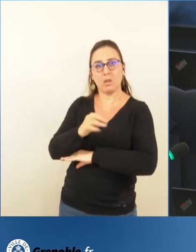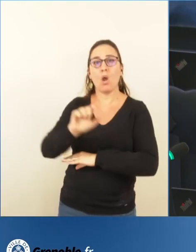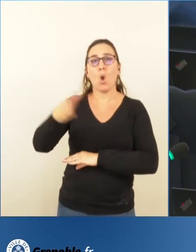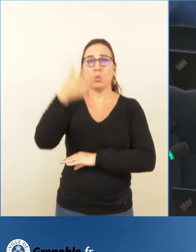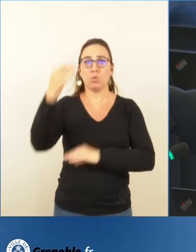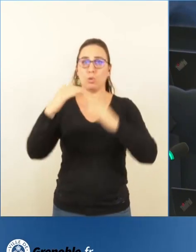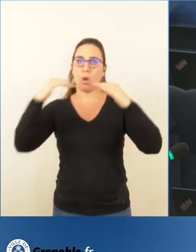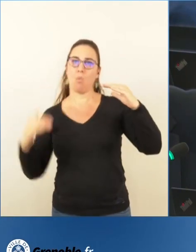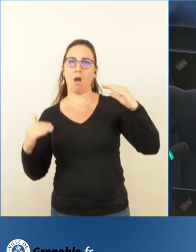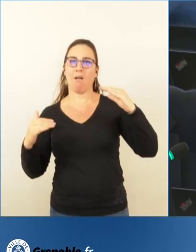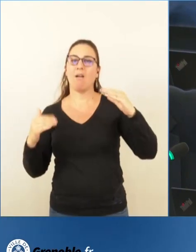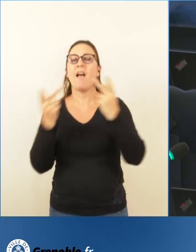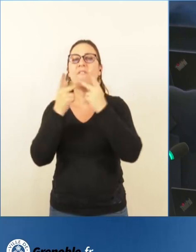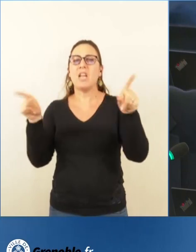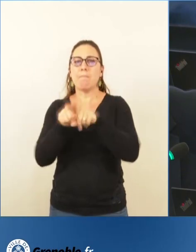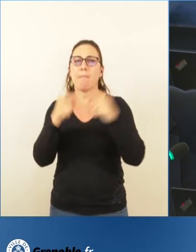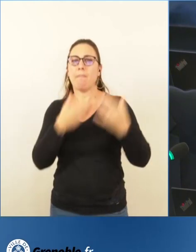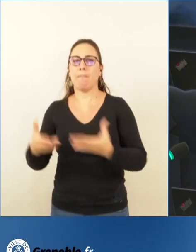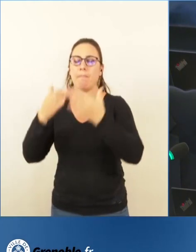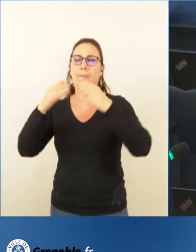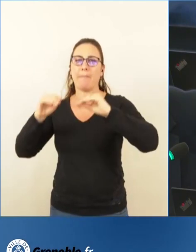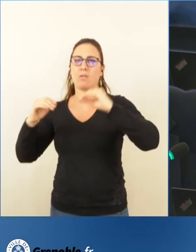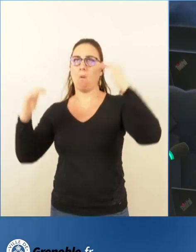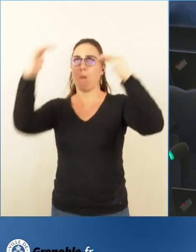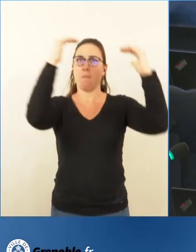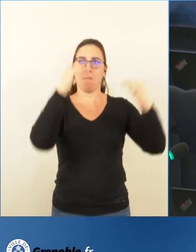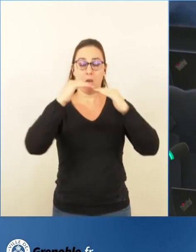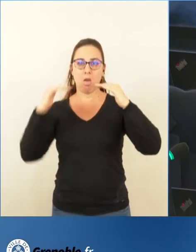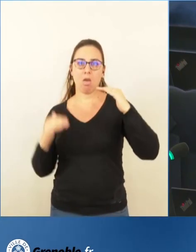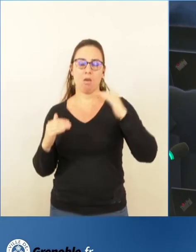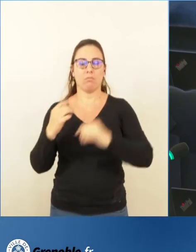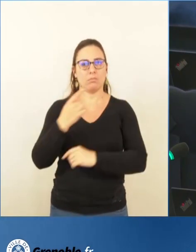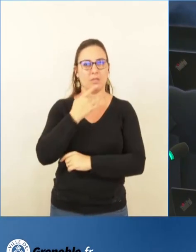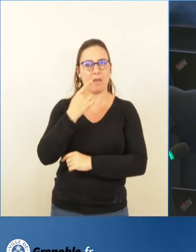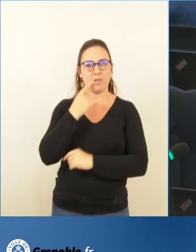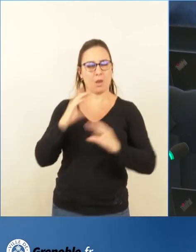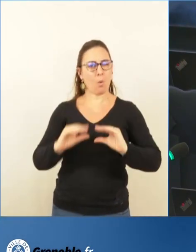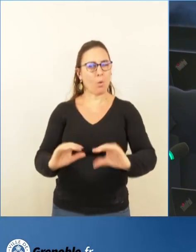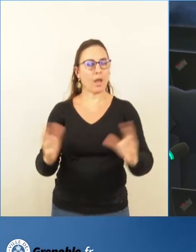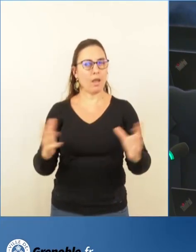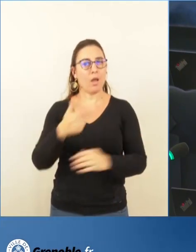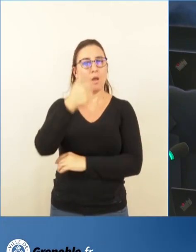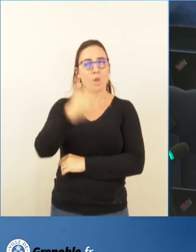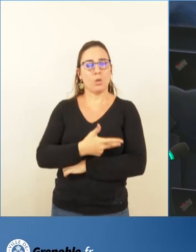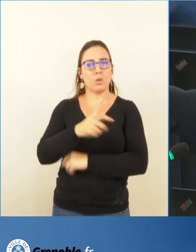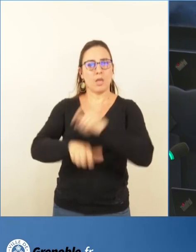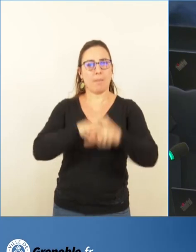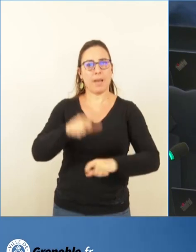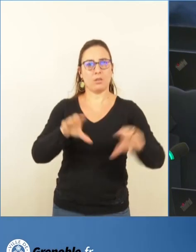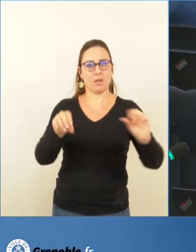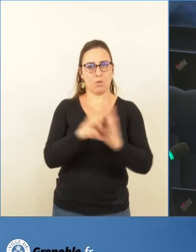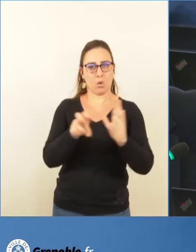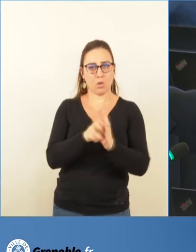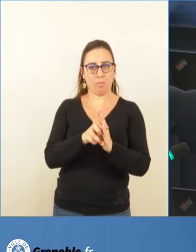moins que la moyenne des villes de même strat cela signifie concrètement que plus de deux tiers des habitants de Grenoble étaient